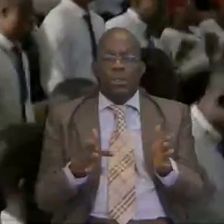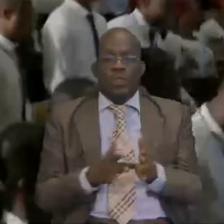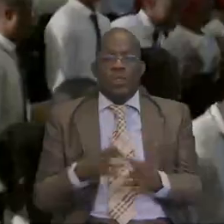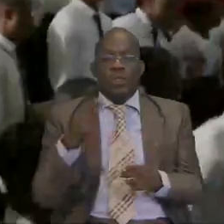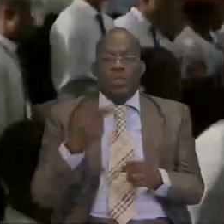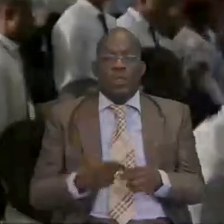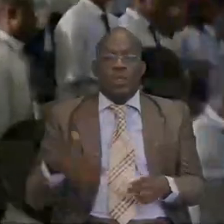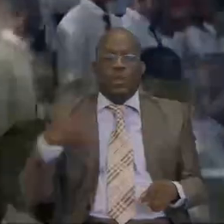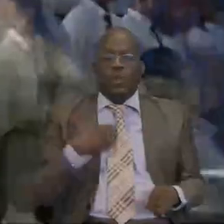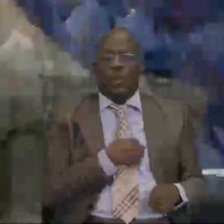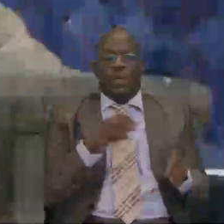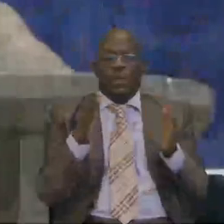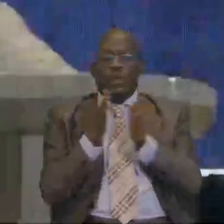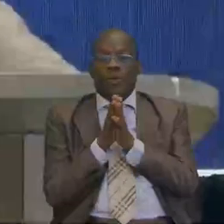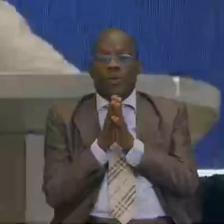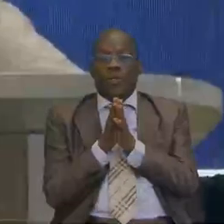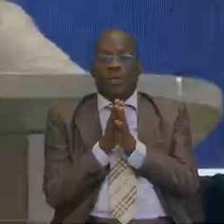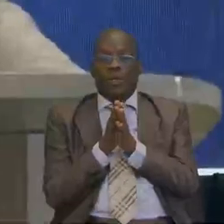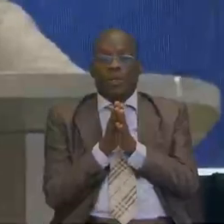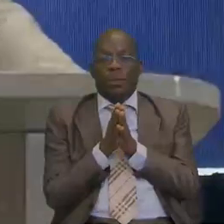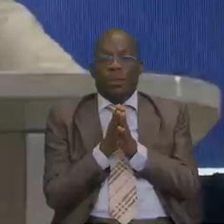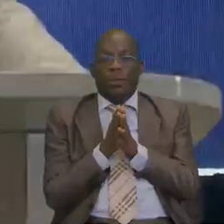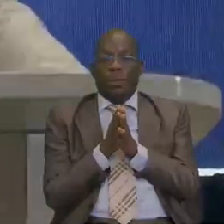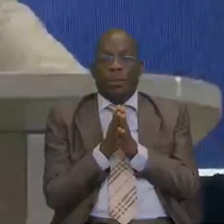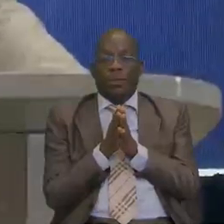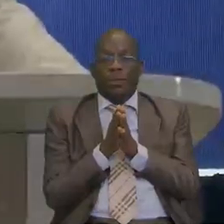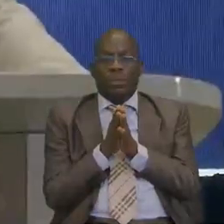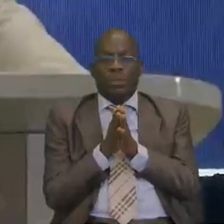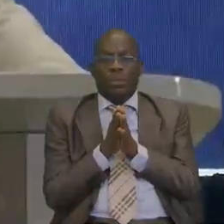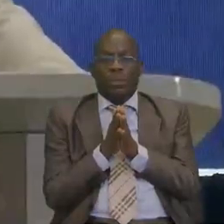Au nom de Jésus, nous prions.